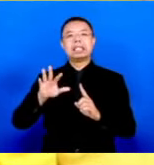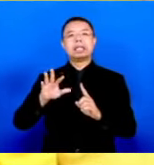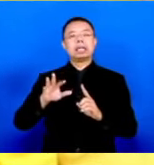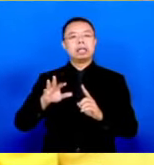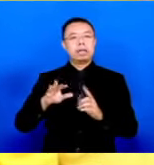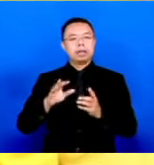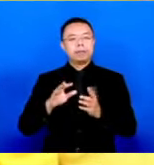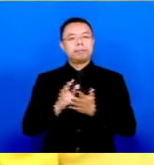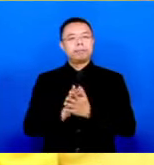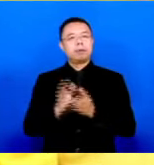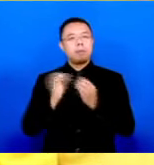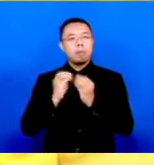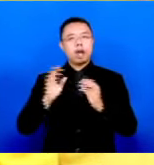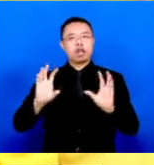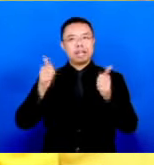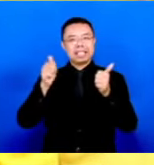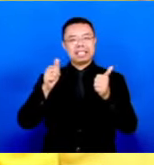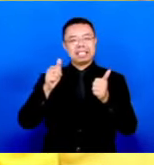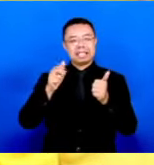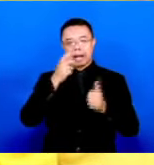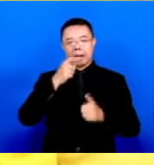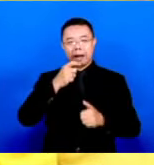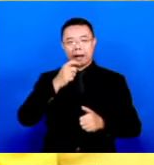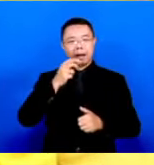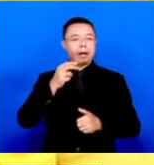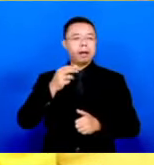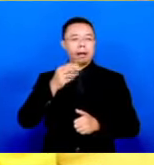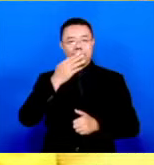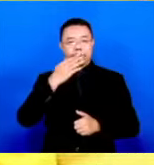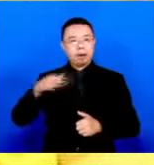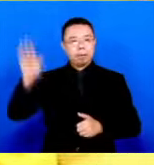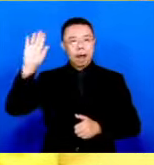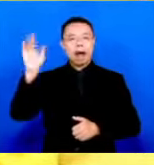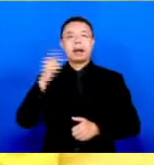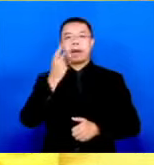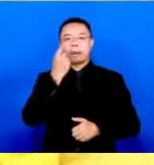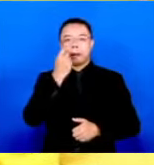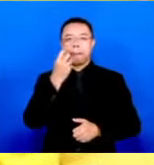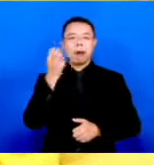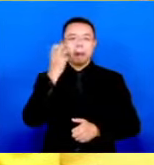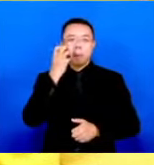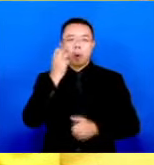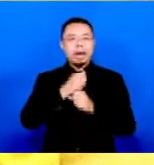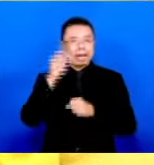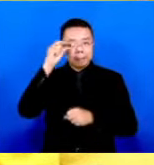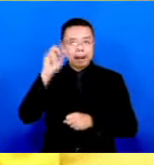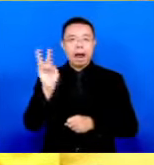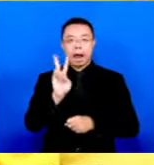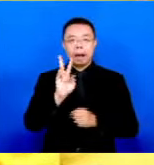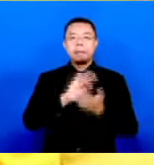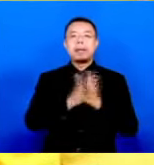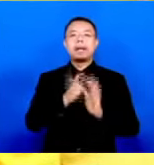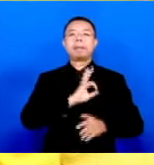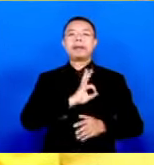menyukseskan pelantikan Bapak Prabowo Subianto dan Bapak Gibran